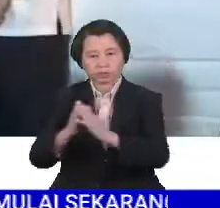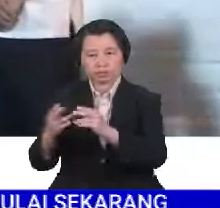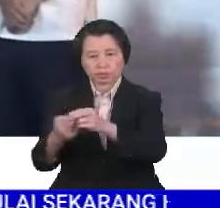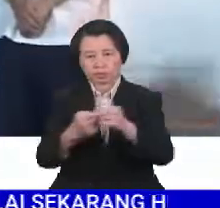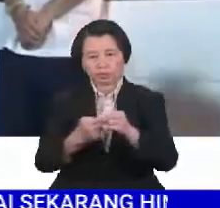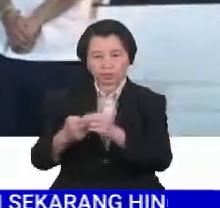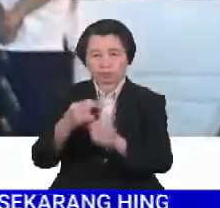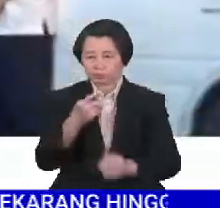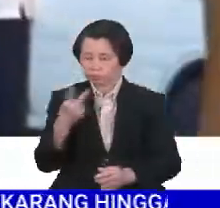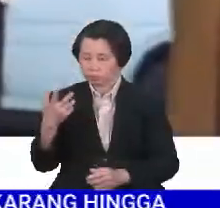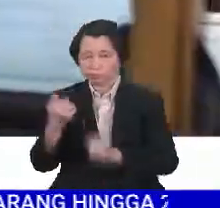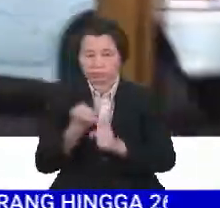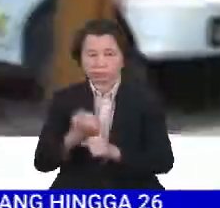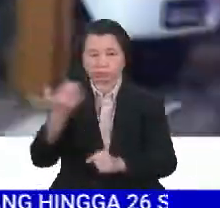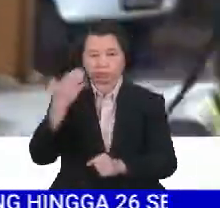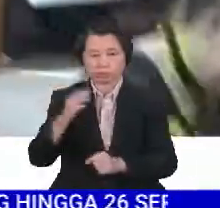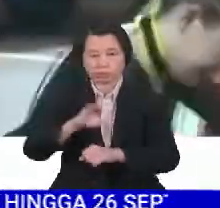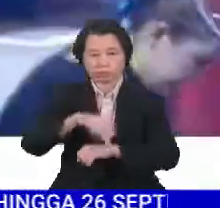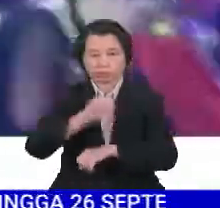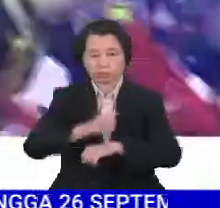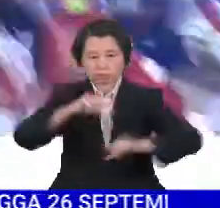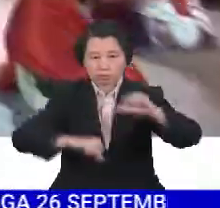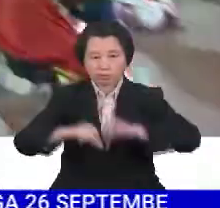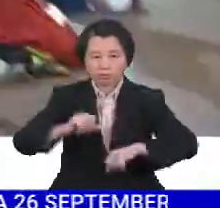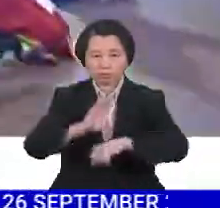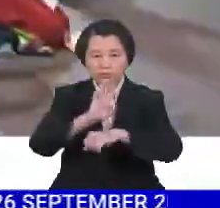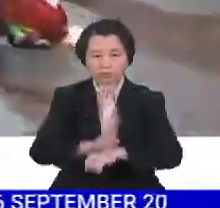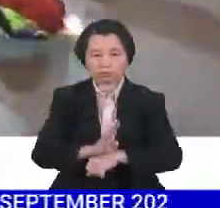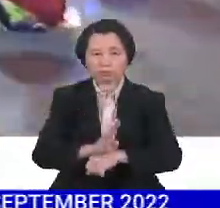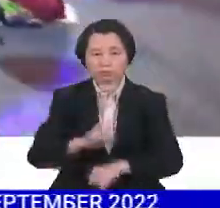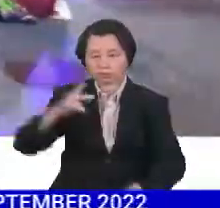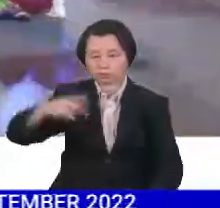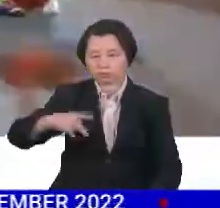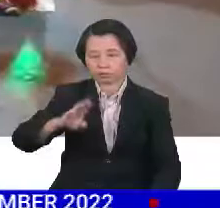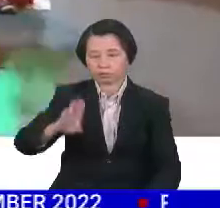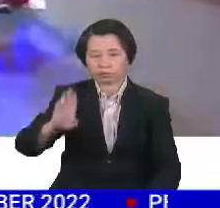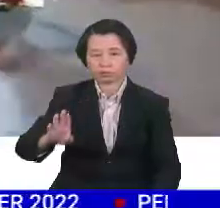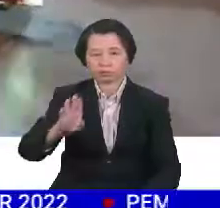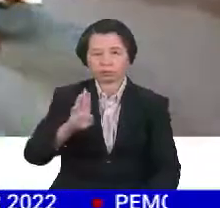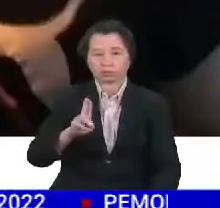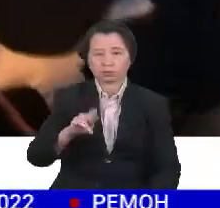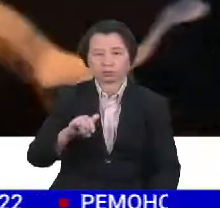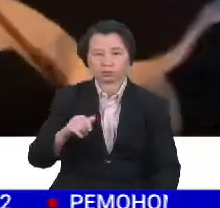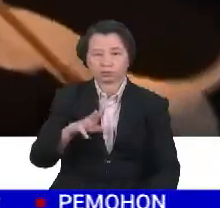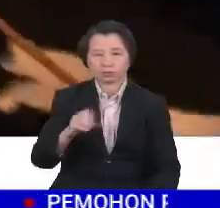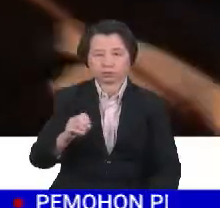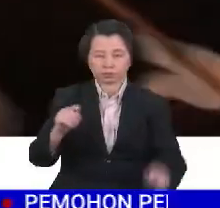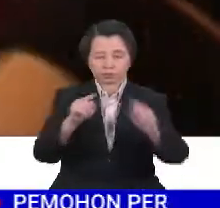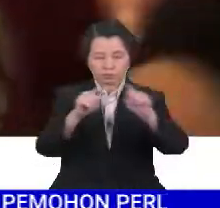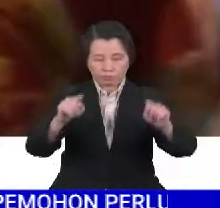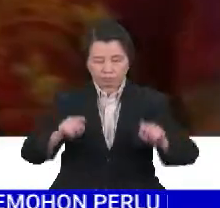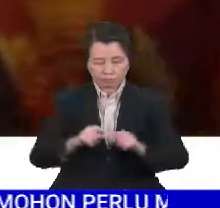perpaduan beberapa tahun lalu oleh pertumbuhan pendidikan sains dan kebudayaan pertubuhan bangsa-bangsa UNESCO teks ucapan beliau